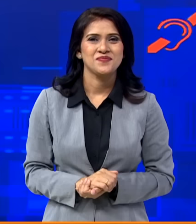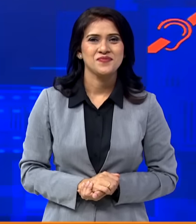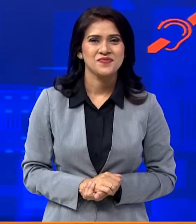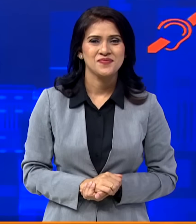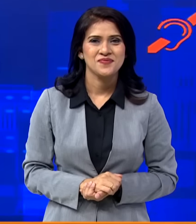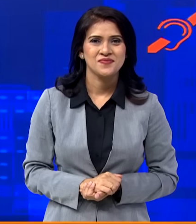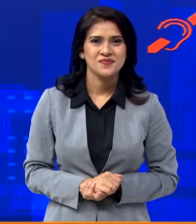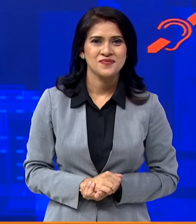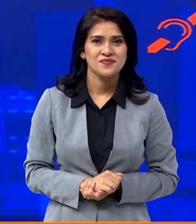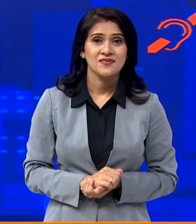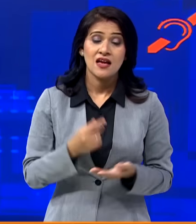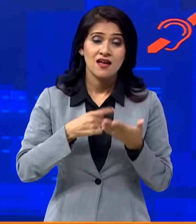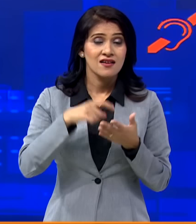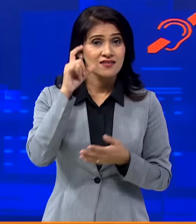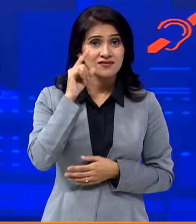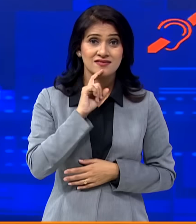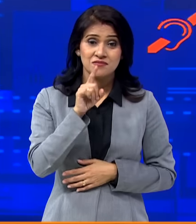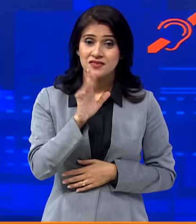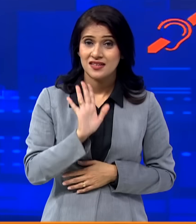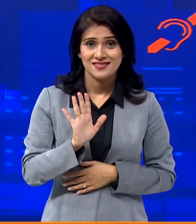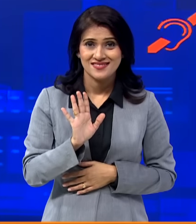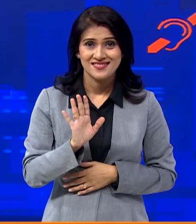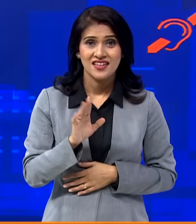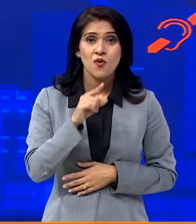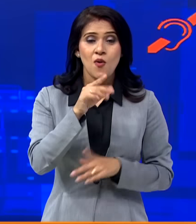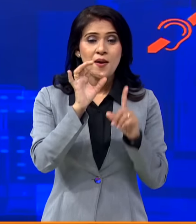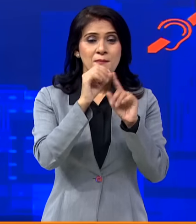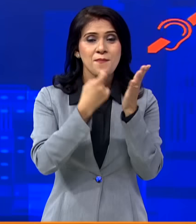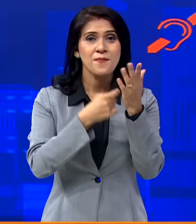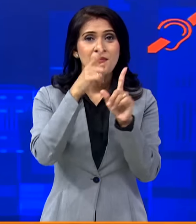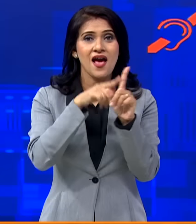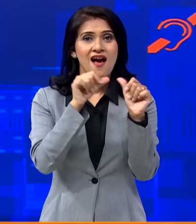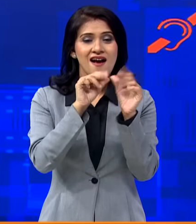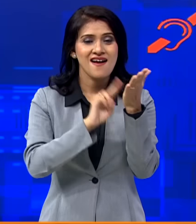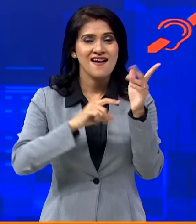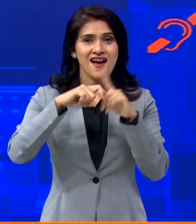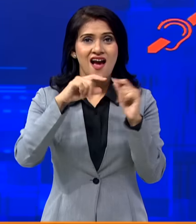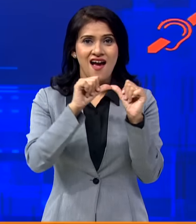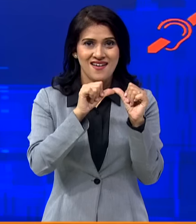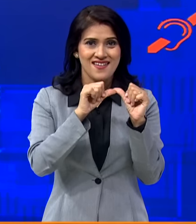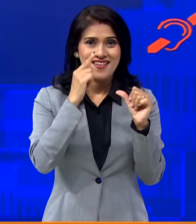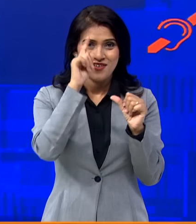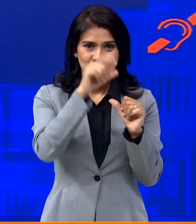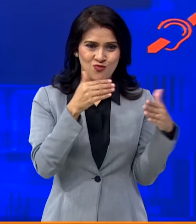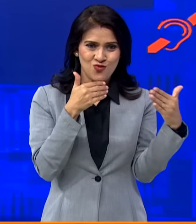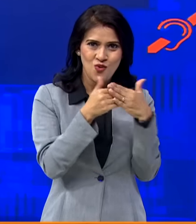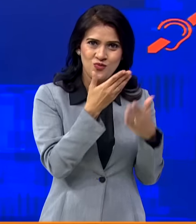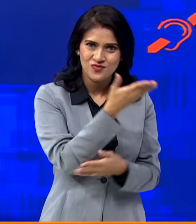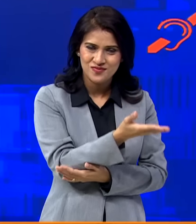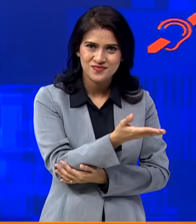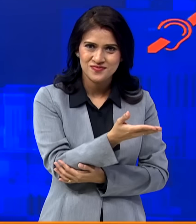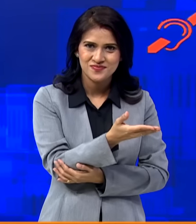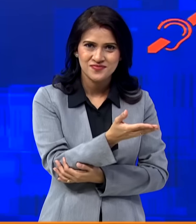एहसान फरामोशी की बात आती है आपको प्रियंका गांधी का करीबी माना जाता था आप